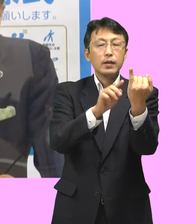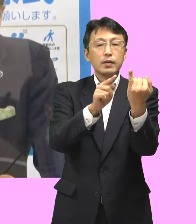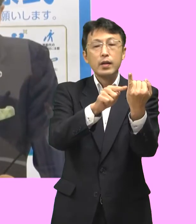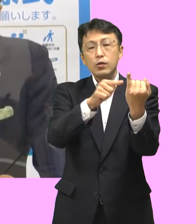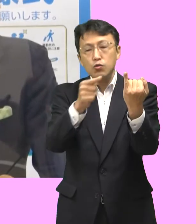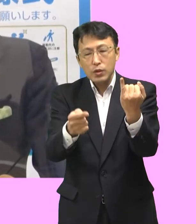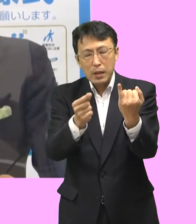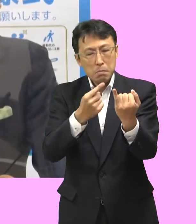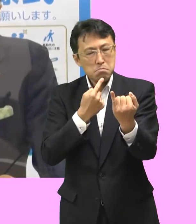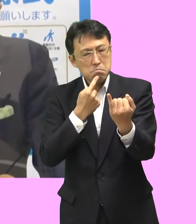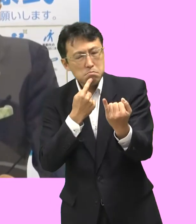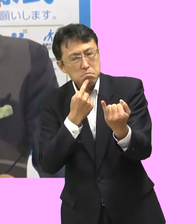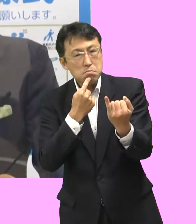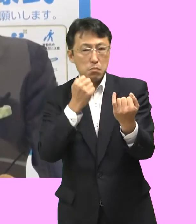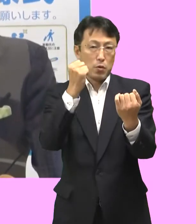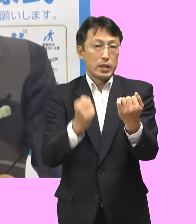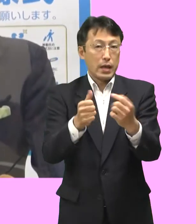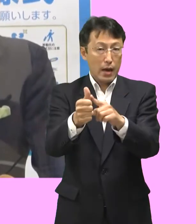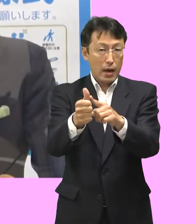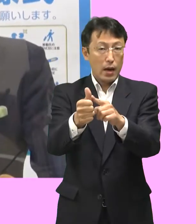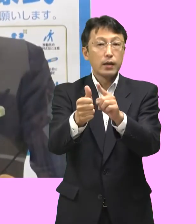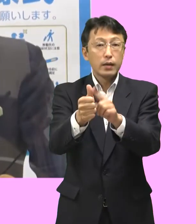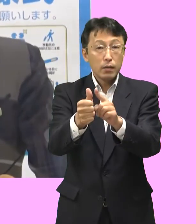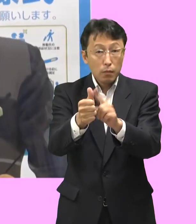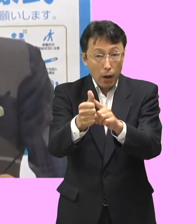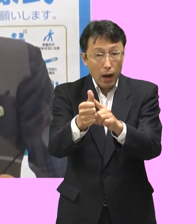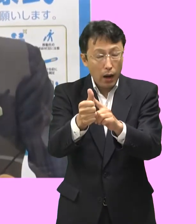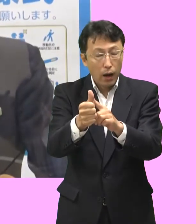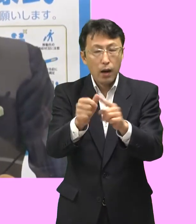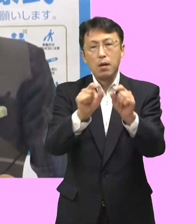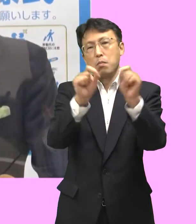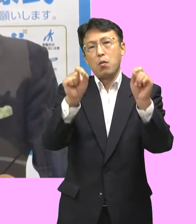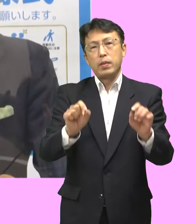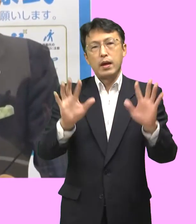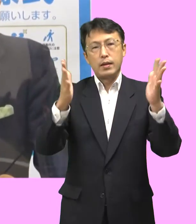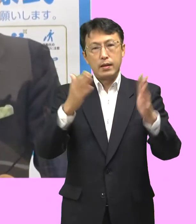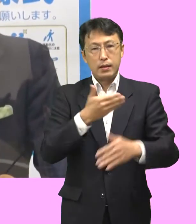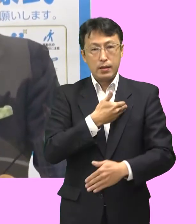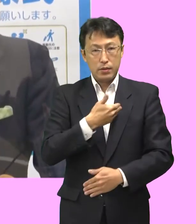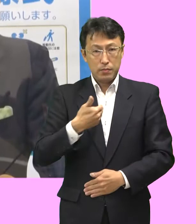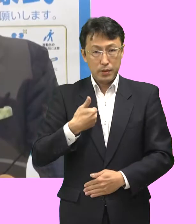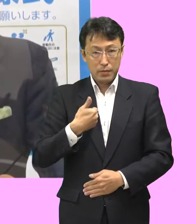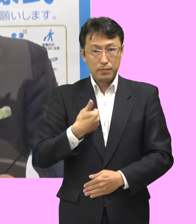で、基本的にその、以外の、従業員の方も、